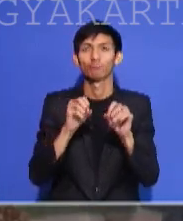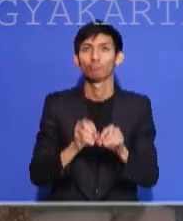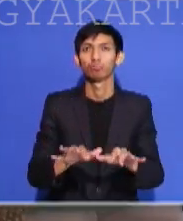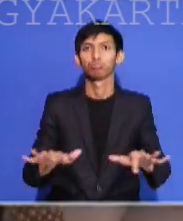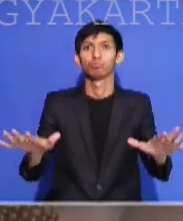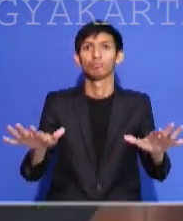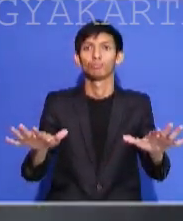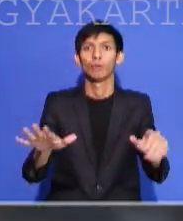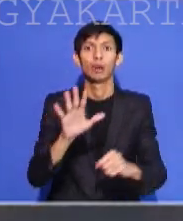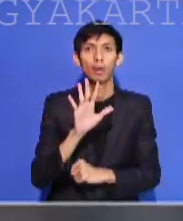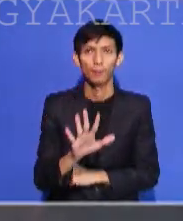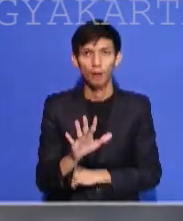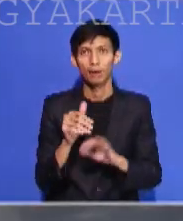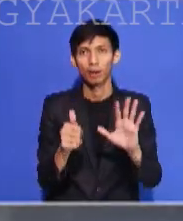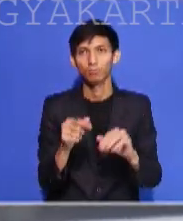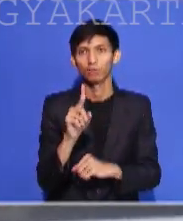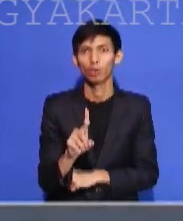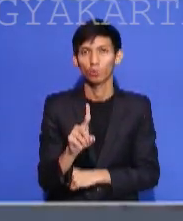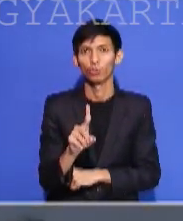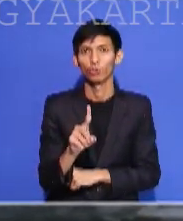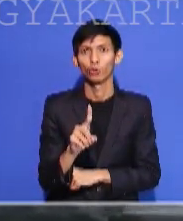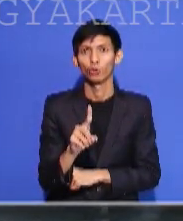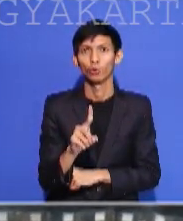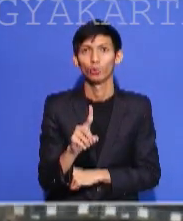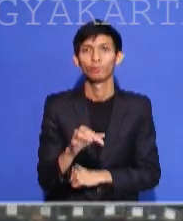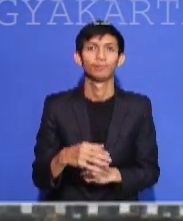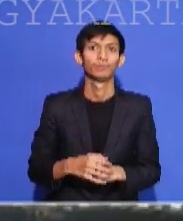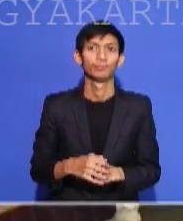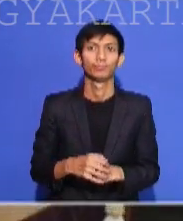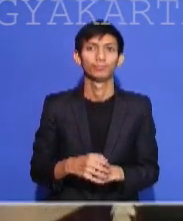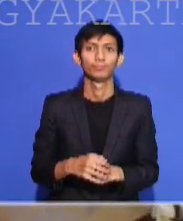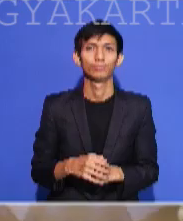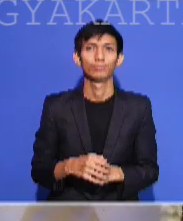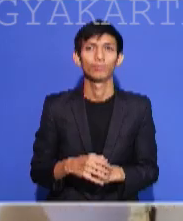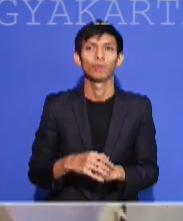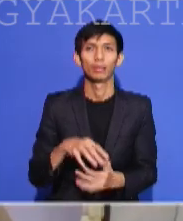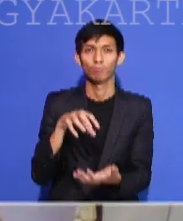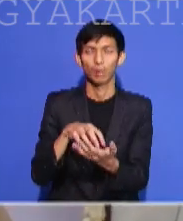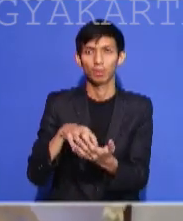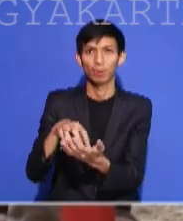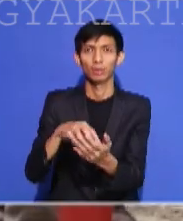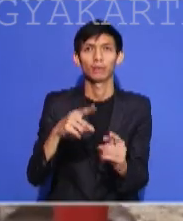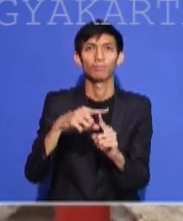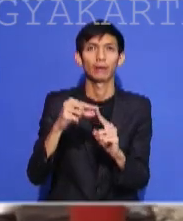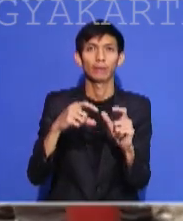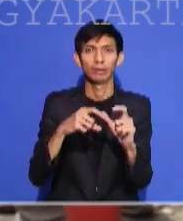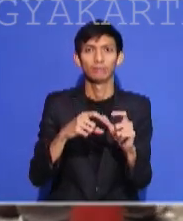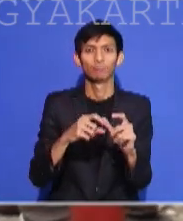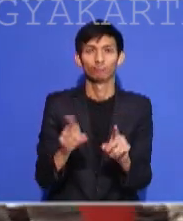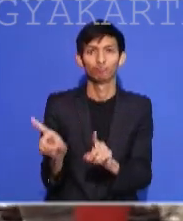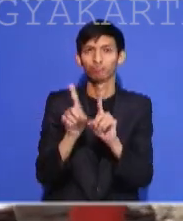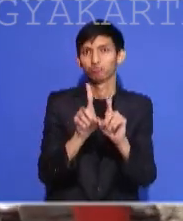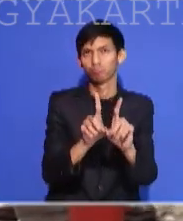651 TPS di kota Yogyakarta dengan pengawalan dari kepolisian personel TNI dan KPU